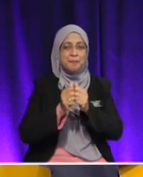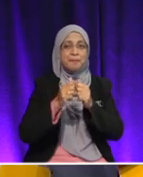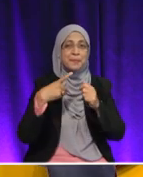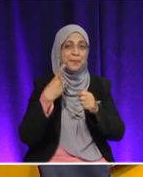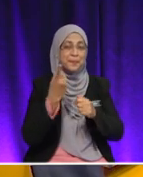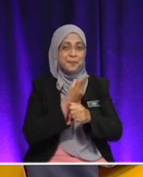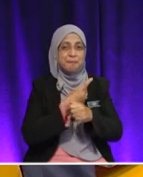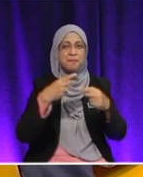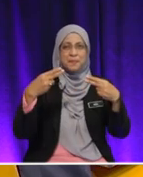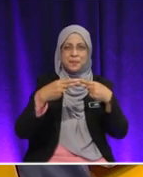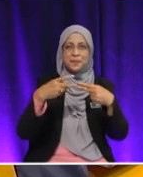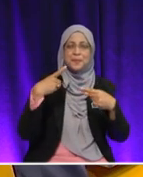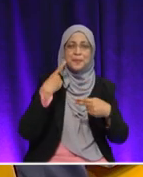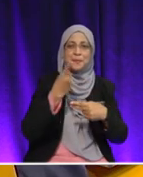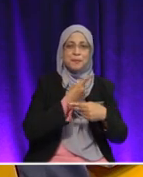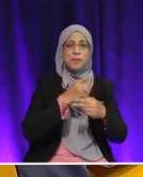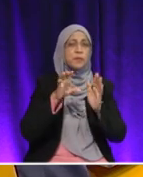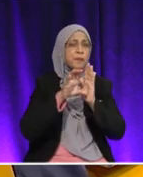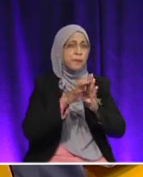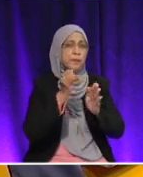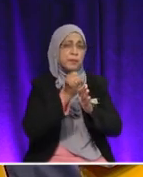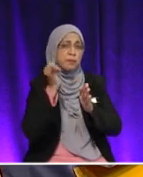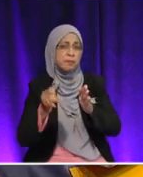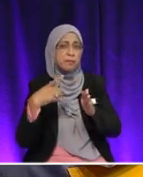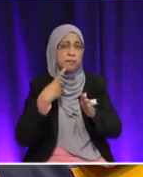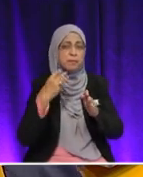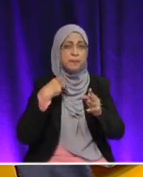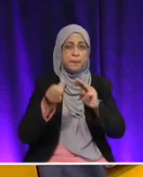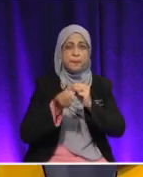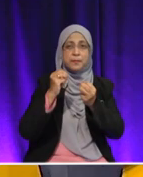hubungan kita dengan Jiran akan menjadi lagi